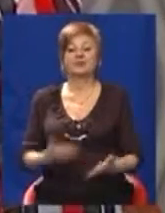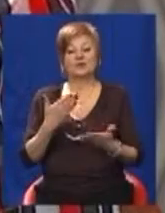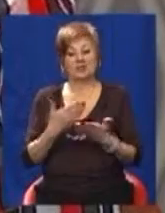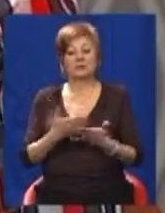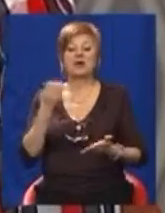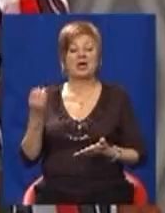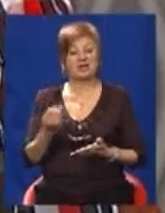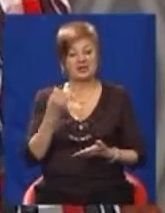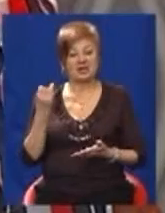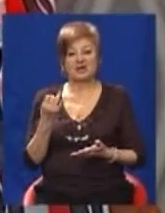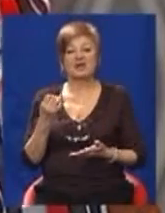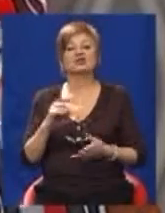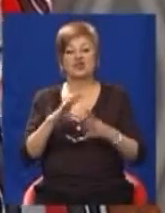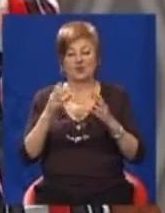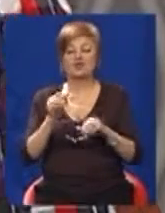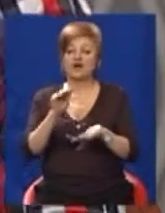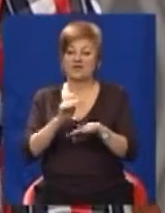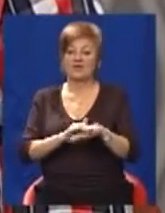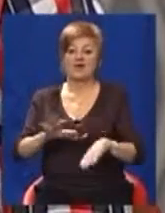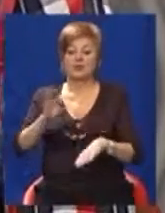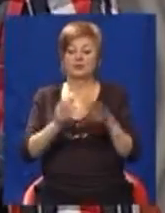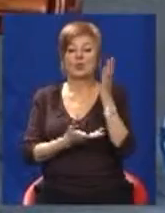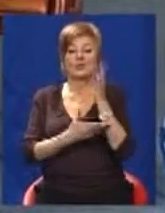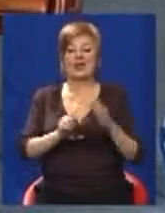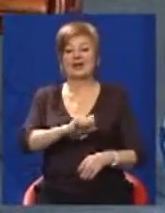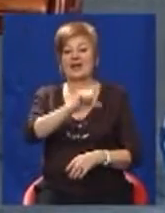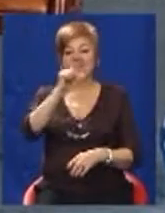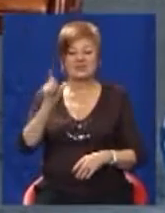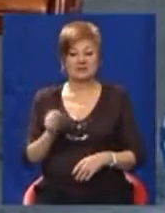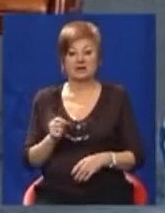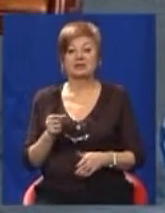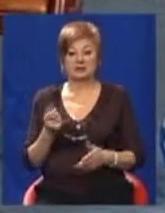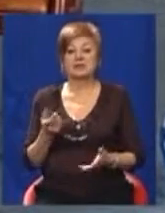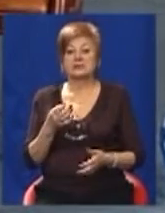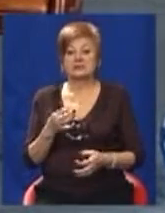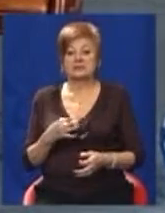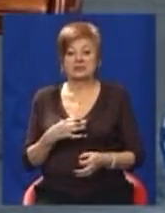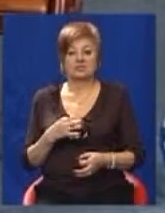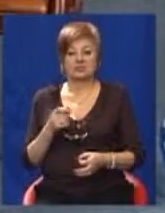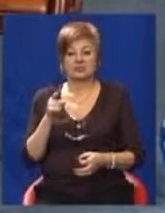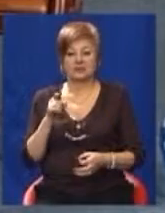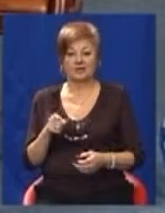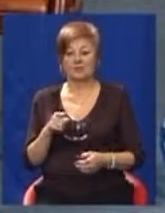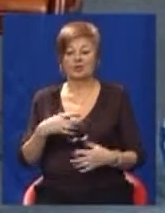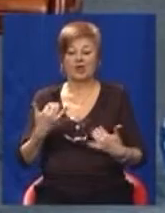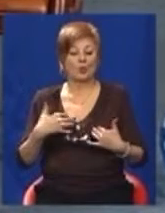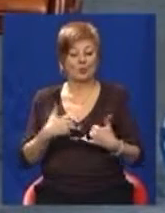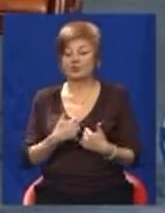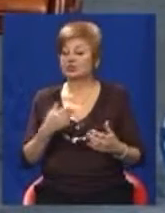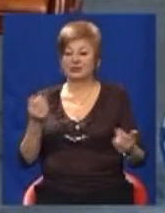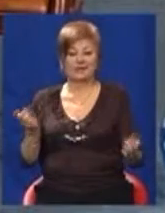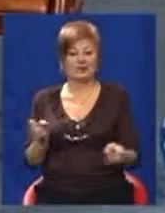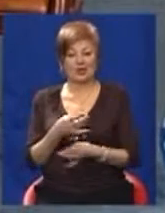Ось така цікава історія і взагалі факти про дерево-веселка. Амінка, надіюсь, тобі не прийдеться сумувати у